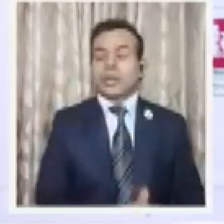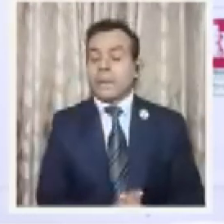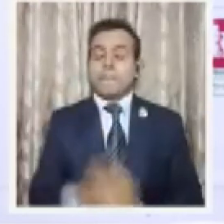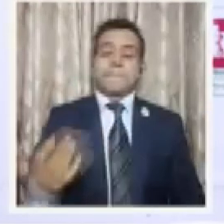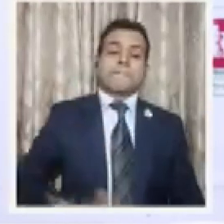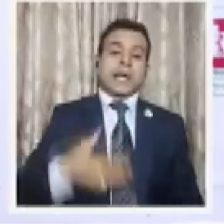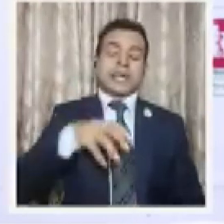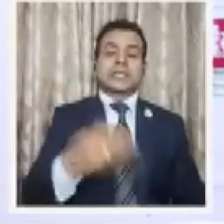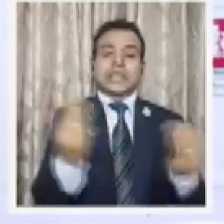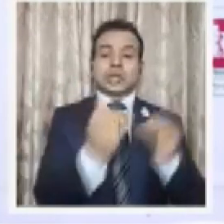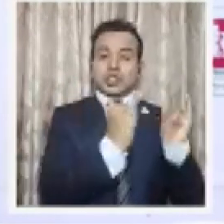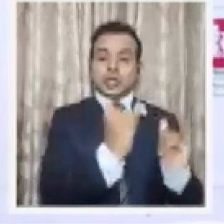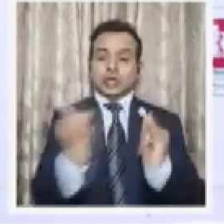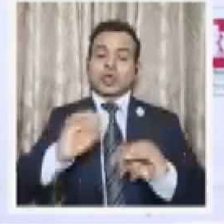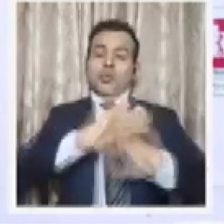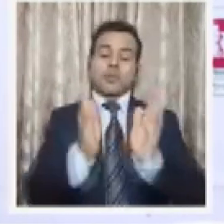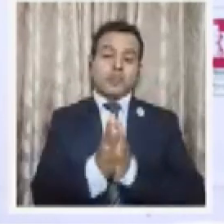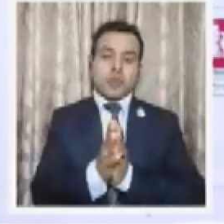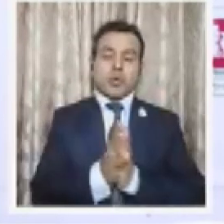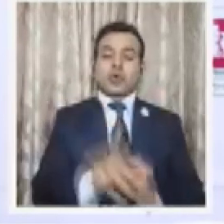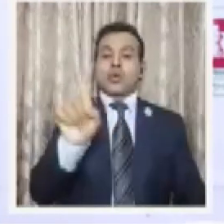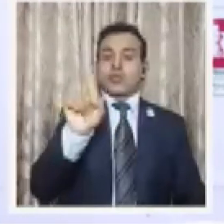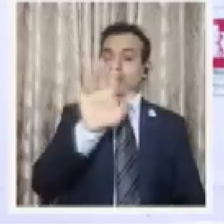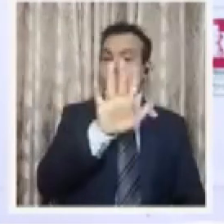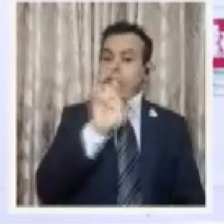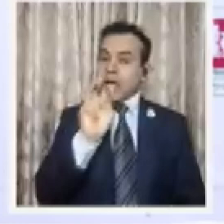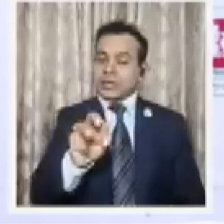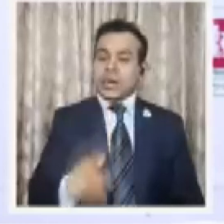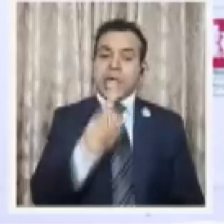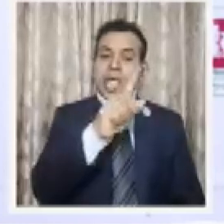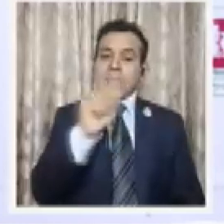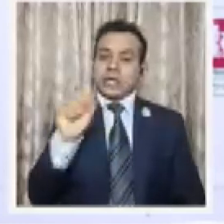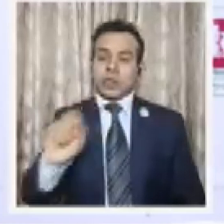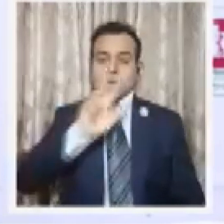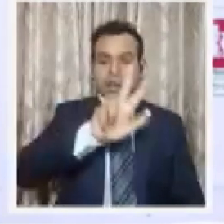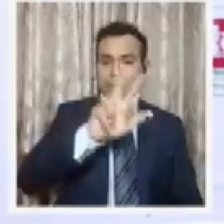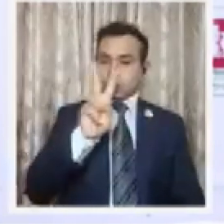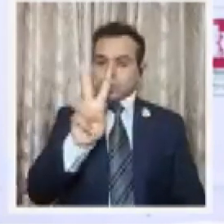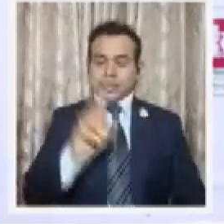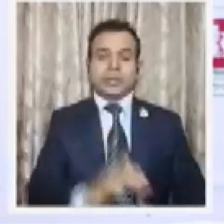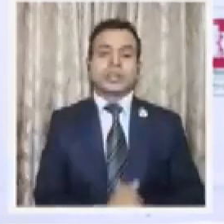সজ্জায় ভর্তি আছে 101 জন। সারা দেশে সাধারণ সজ্জা সংখ্যা সব মিলিয়ে